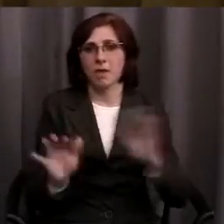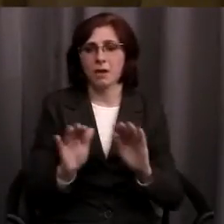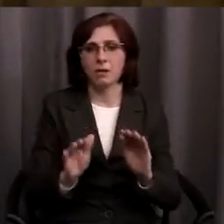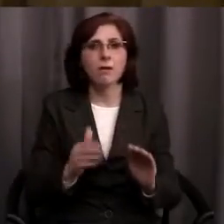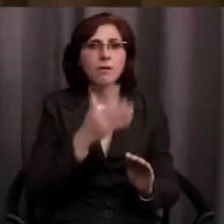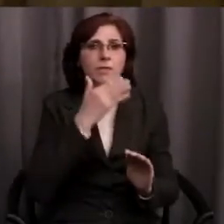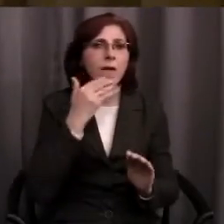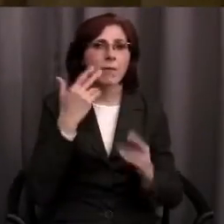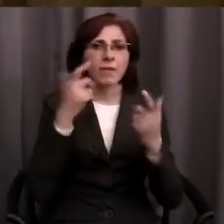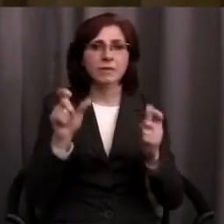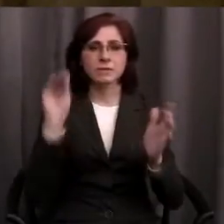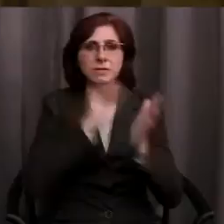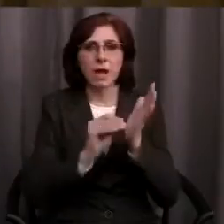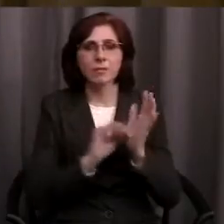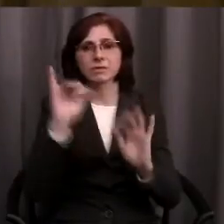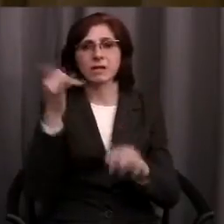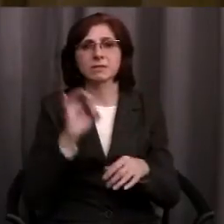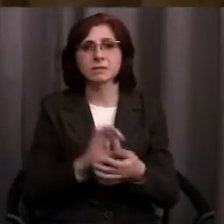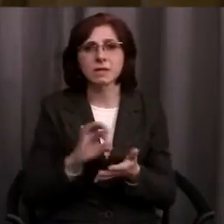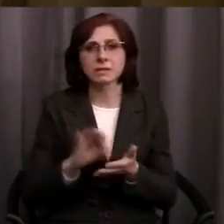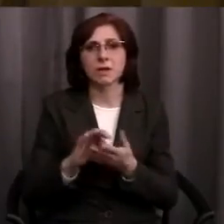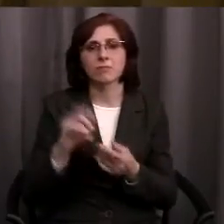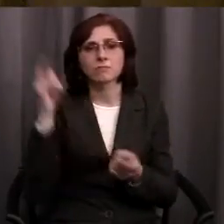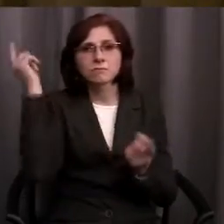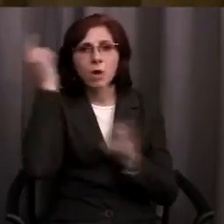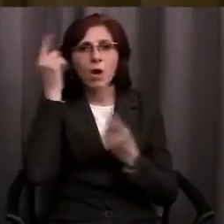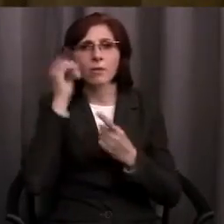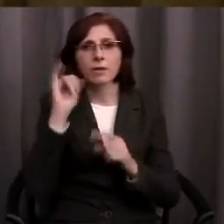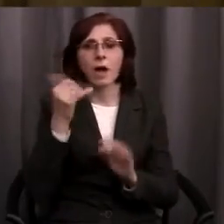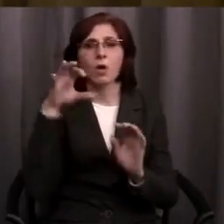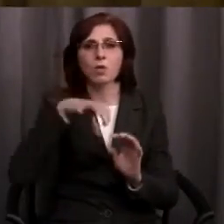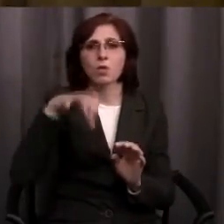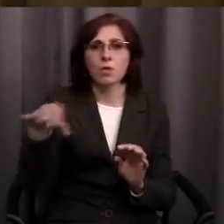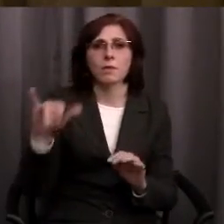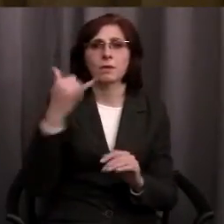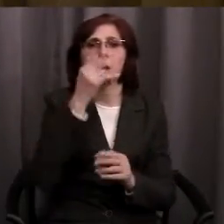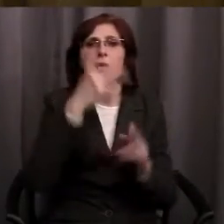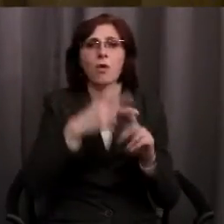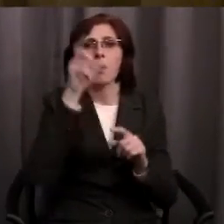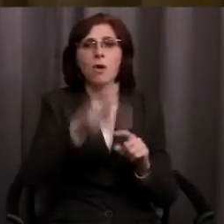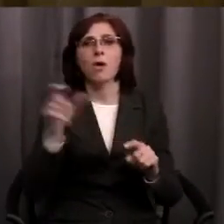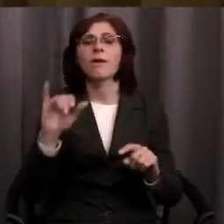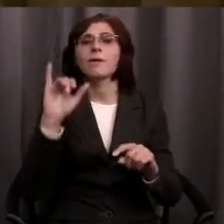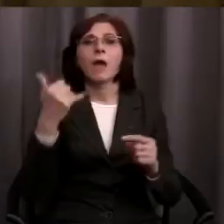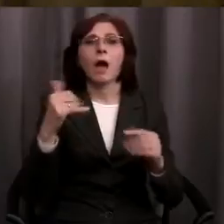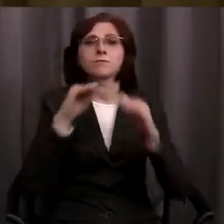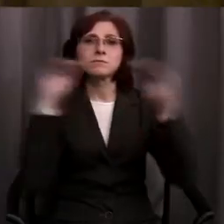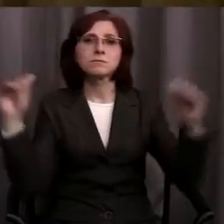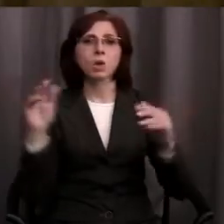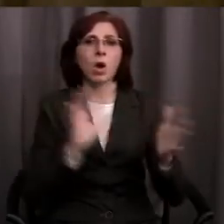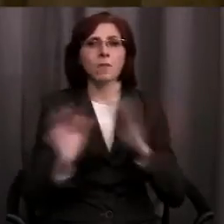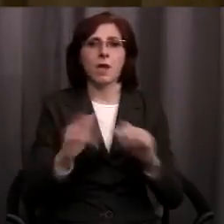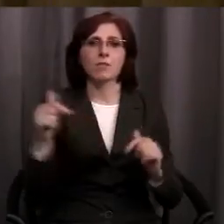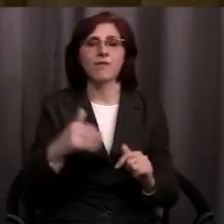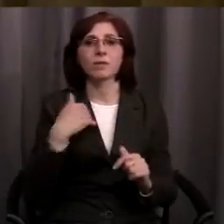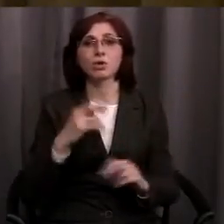żadnego opracowanego systemu, przemyślanego go, jakim kategoriom pacjentom, jaki standard opieki powinien być. To już